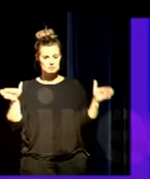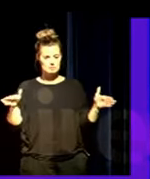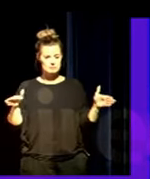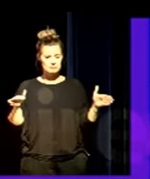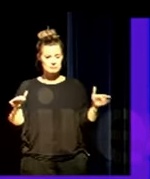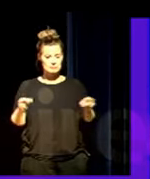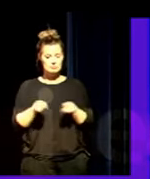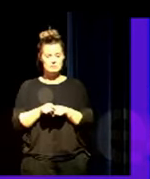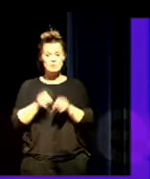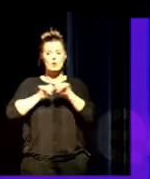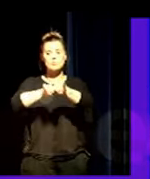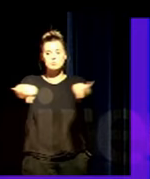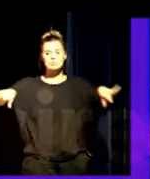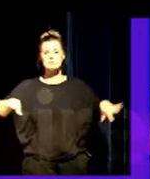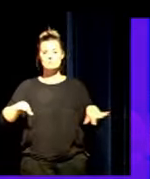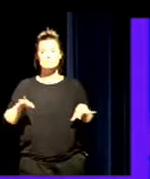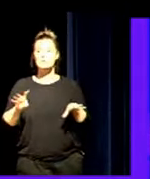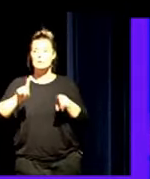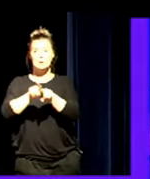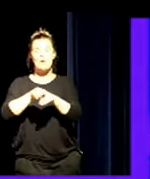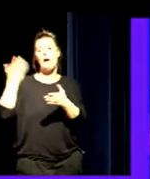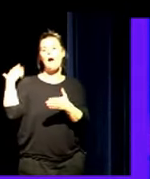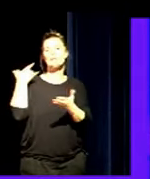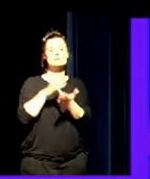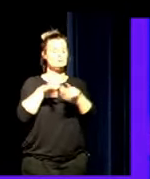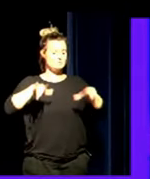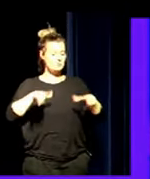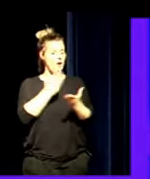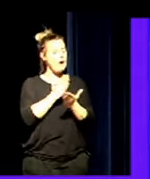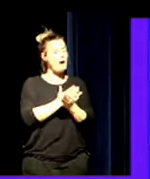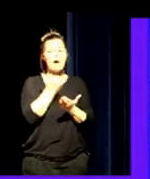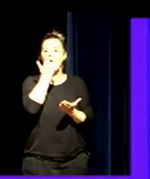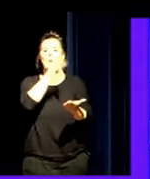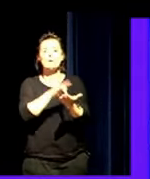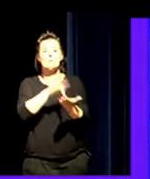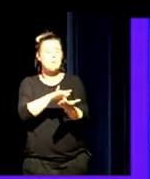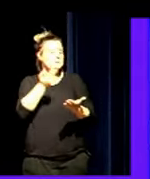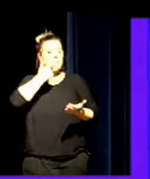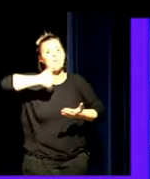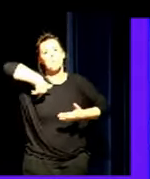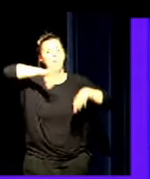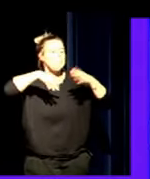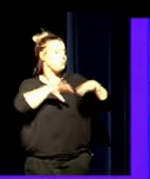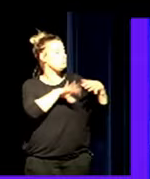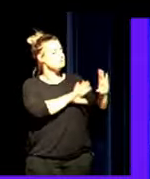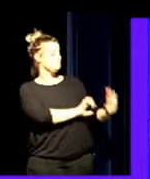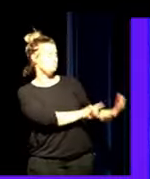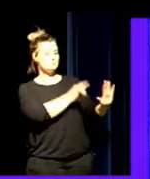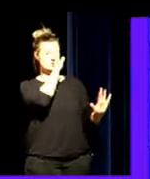Lehen gertatzen zer zerbait, ez da, bela baten, eta geratzen zer, eta komentatzen zen duten, ez da, irakotu, irakotu, irakotu, irakotu, irakotu, irakotu,